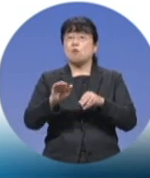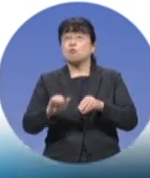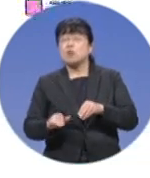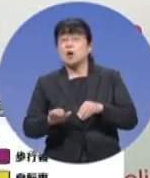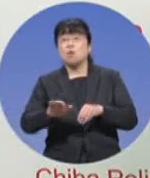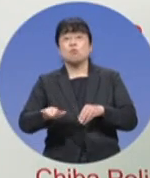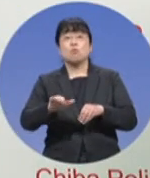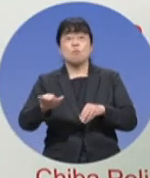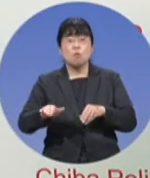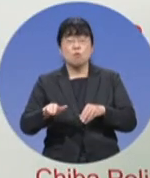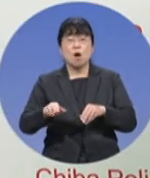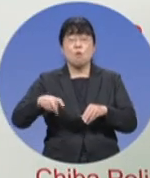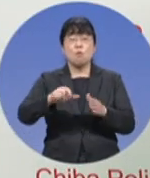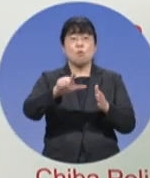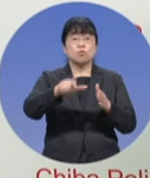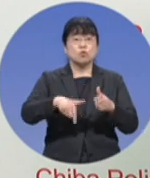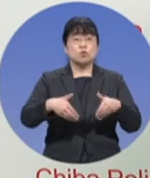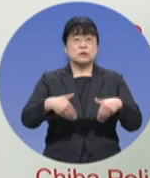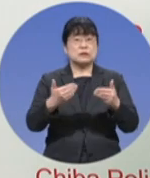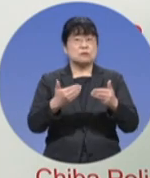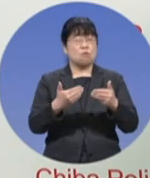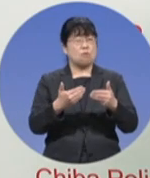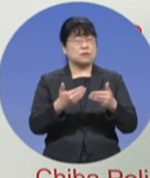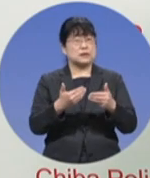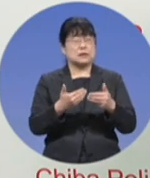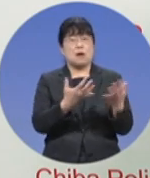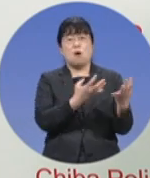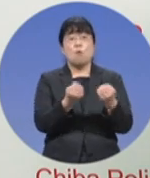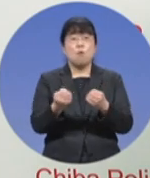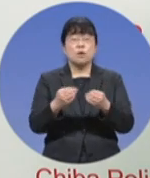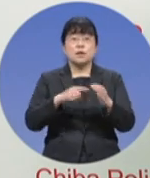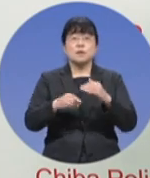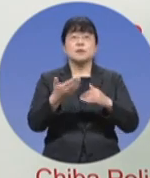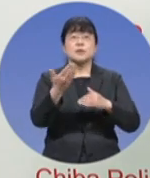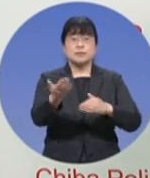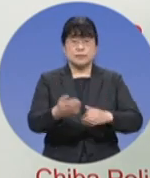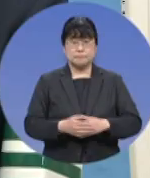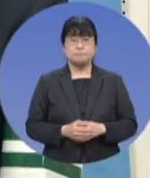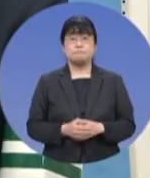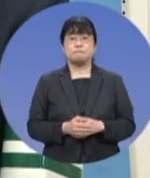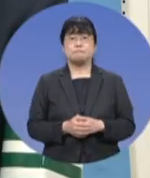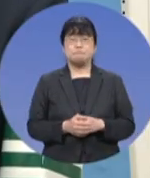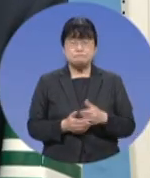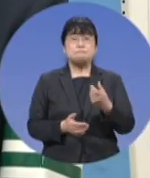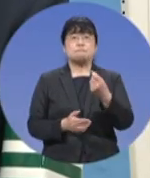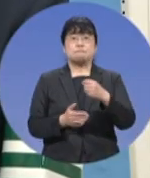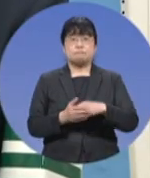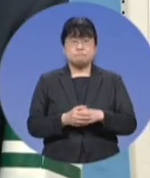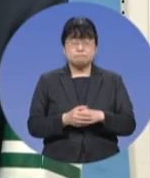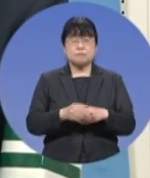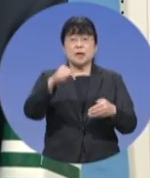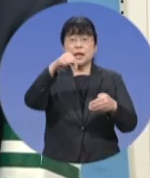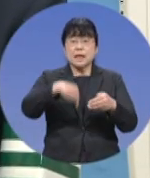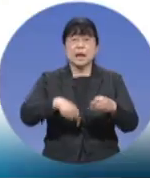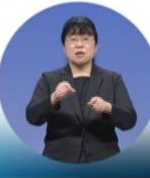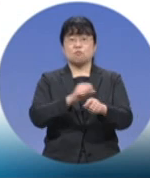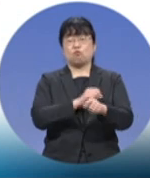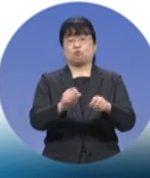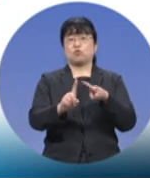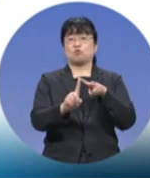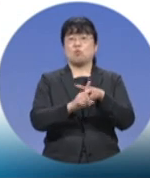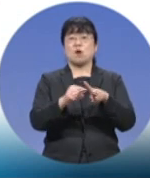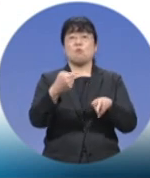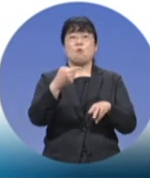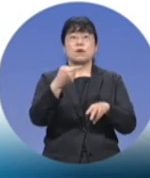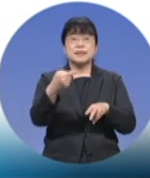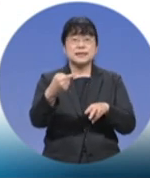の児童が歩行中の交通事故に遭ってしまう可能性が高いということですね。 はい、その中でも特に小学